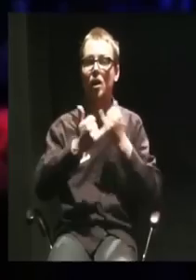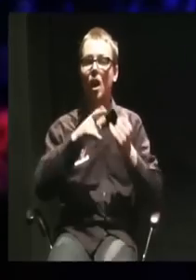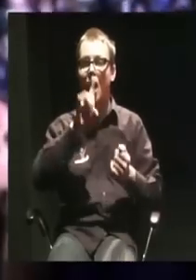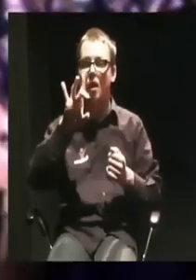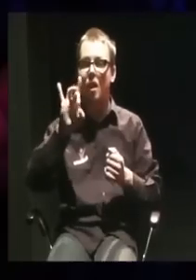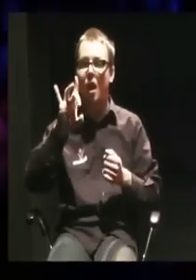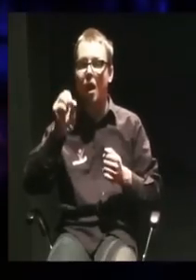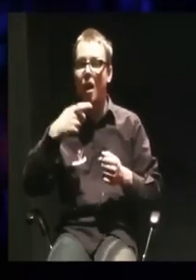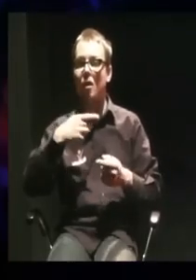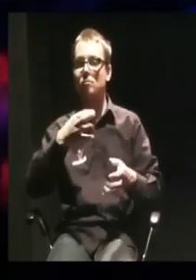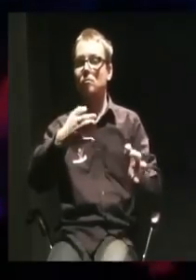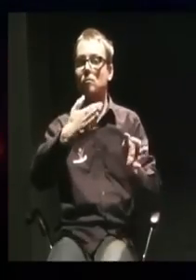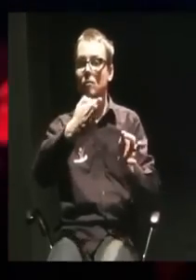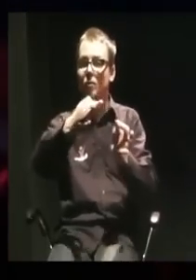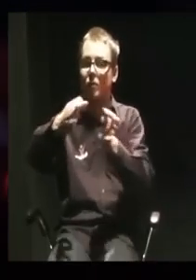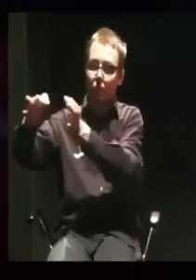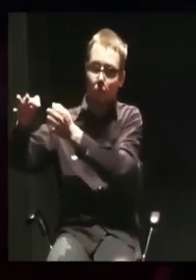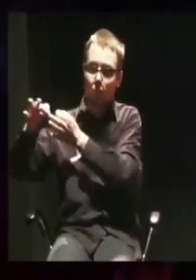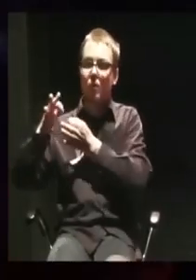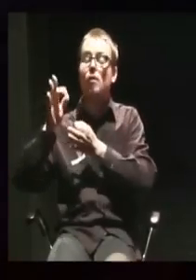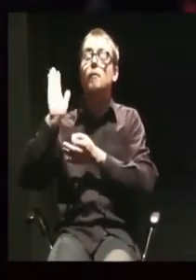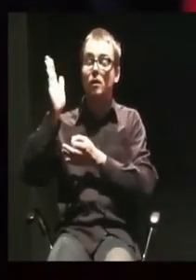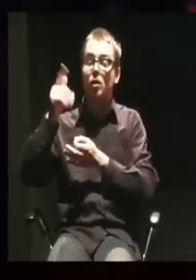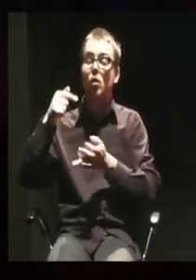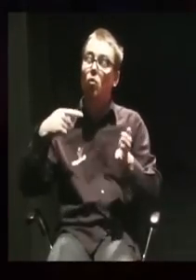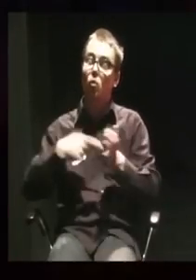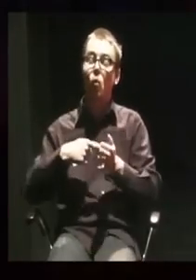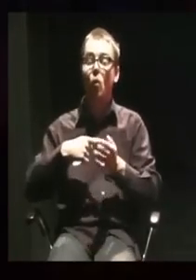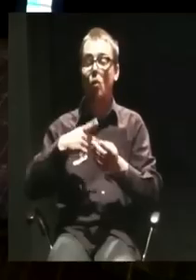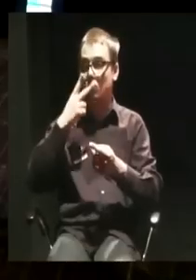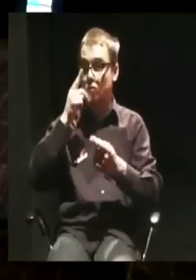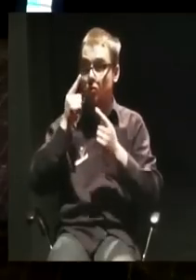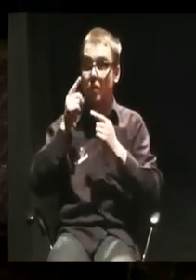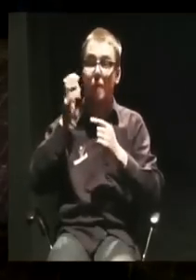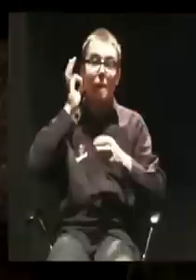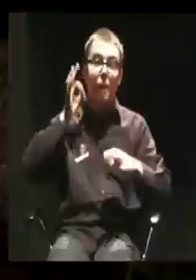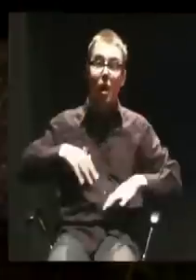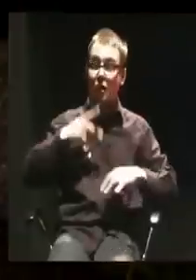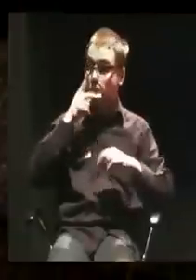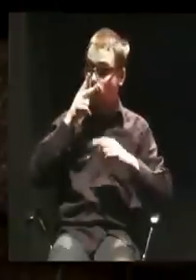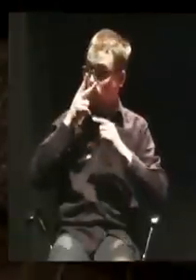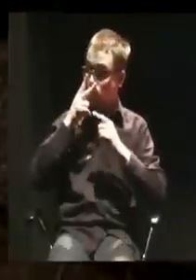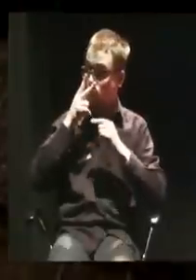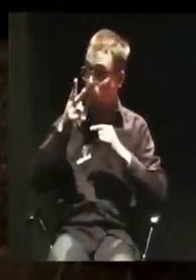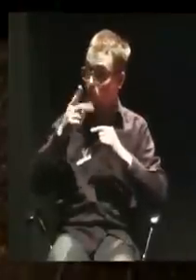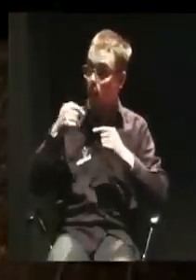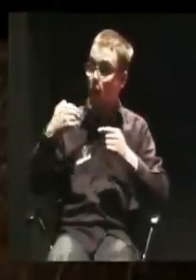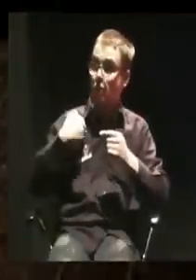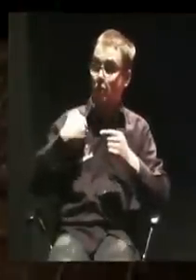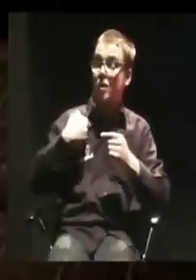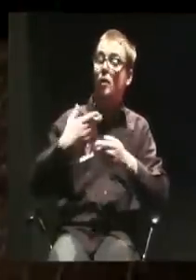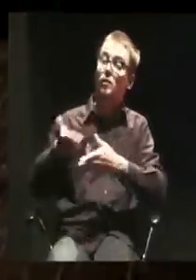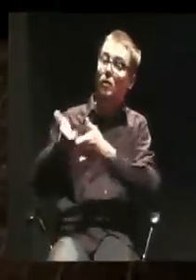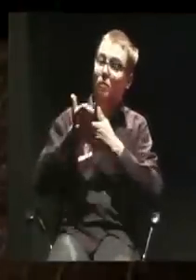zatrzyma, może mnie rozpozna. Czekałem 2 godziny. Zobaczyłem samochód, za tym samochodem samochód na sygnale. Robiłem coś w